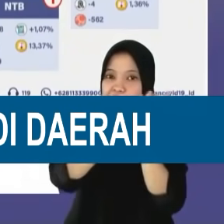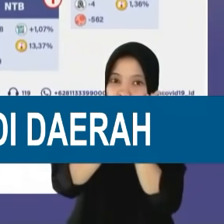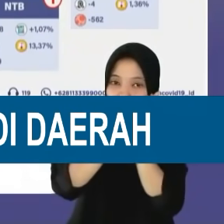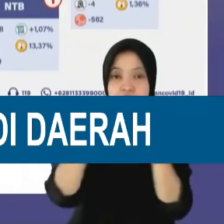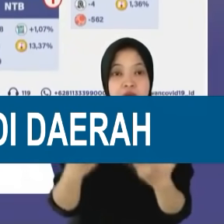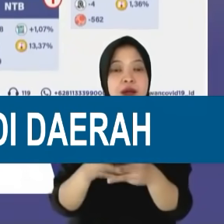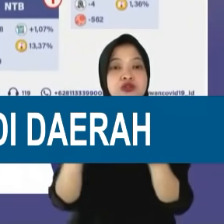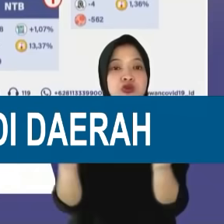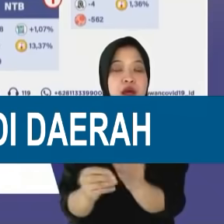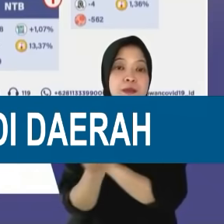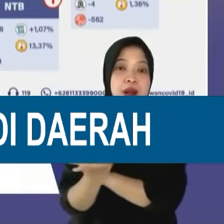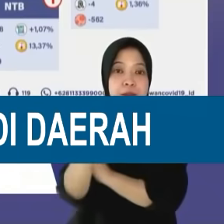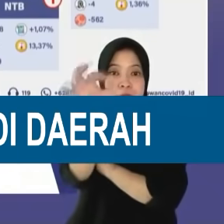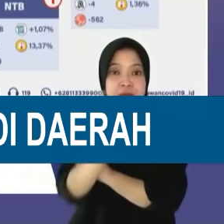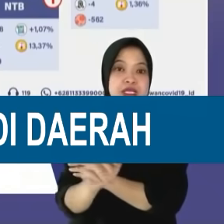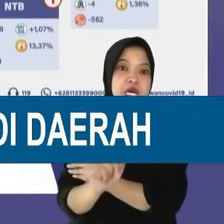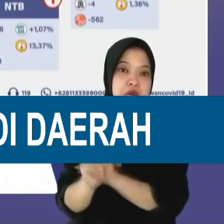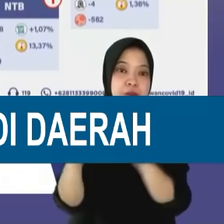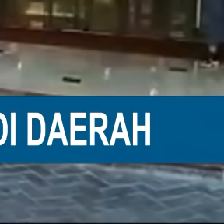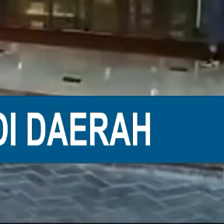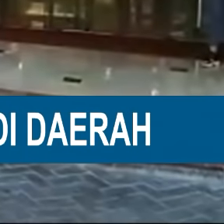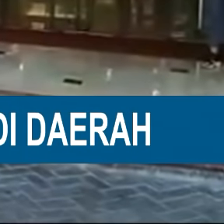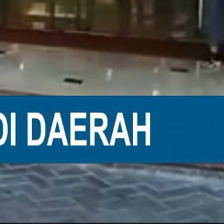dan persentase posko terbentuk di wilayahnya.